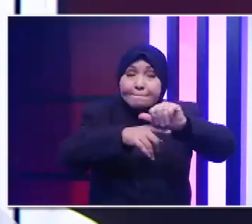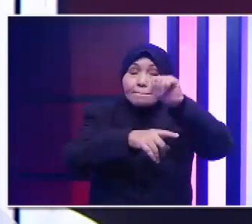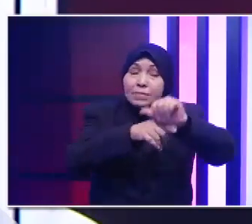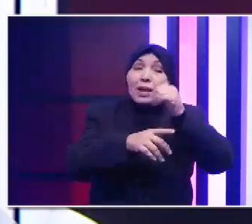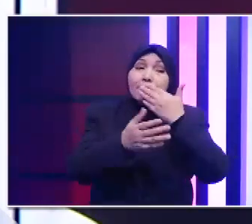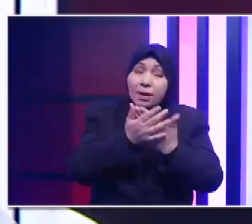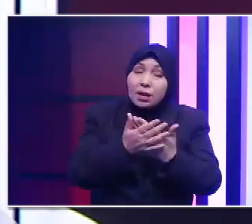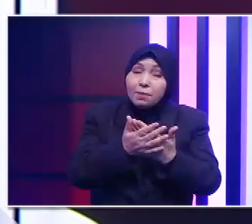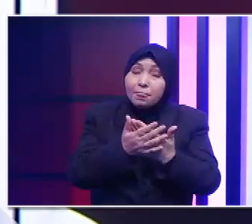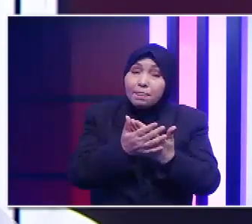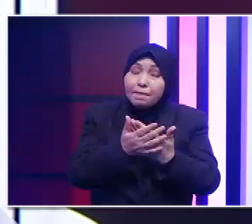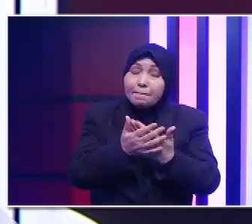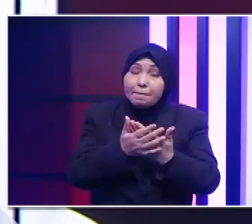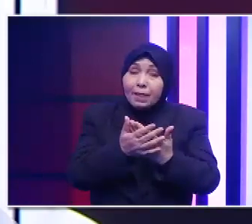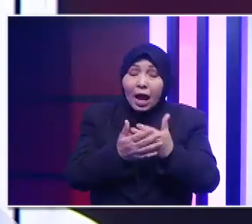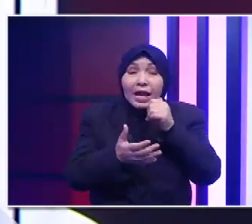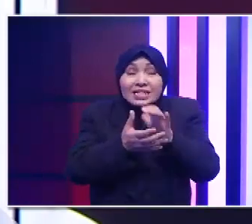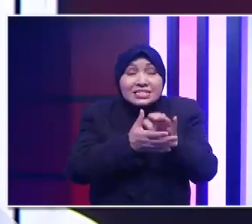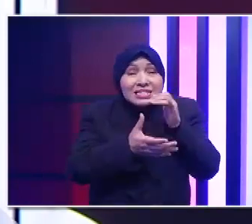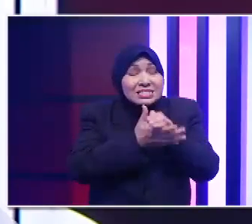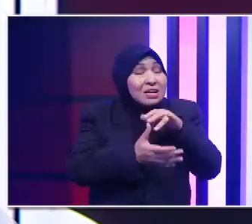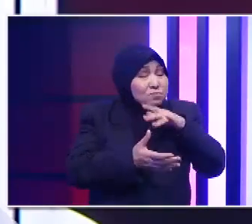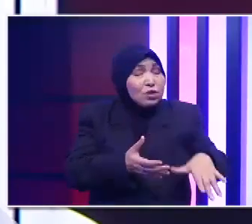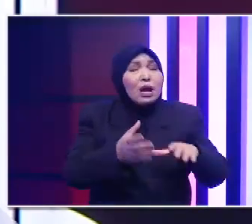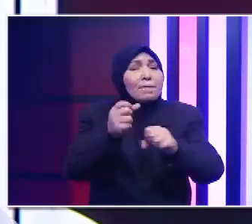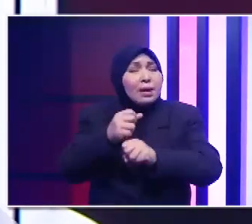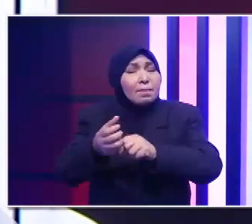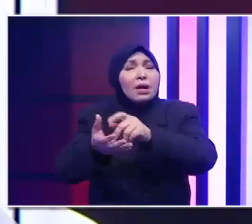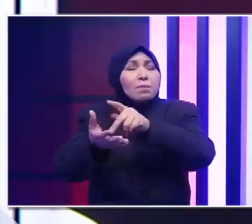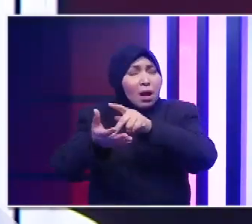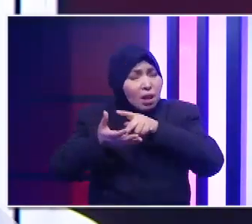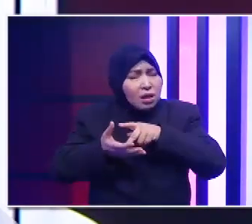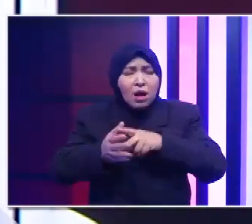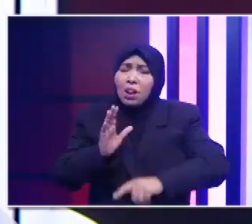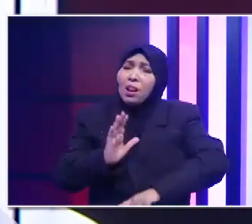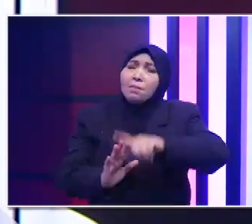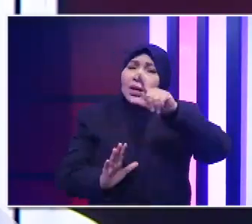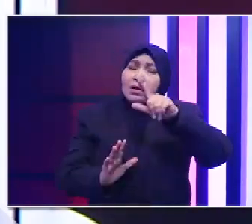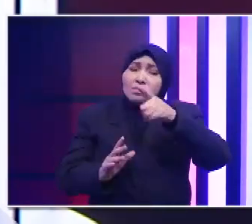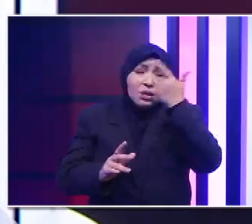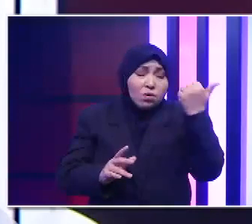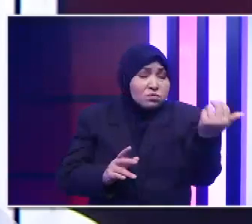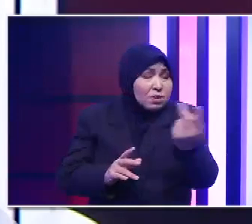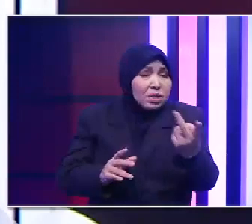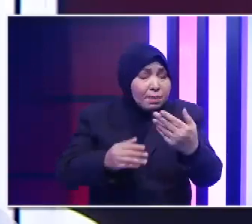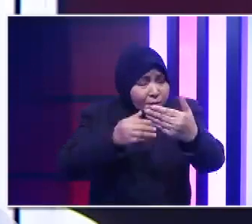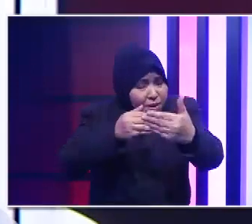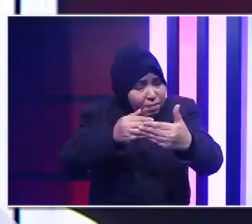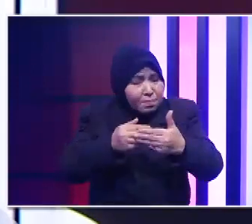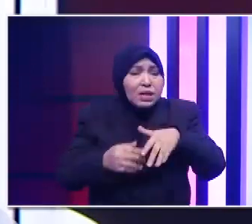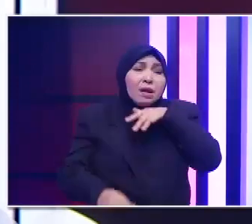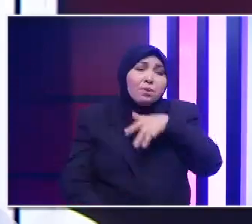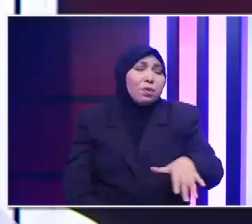kebaikan bukti hajroh marote dia akan mendapat ganjaran yang ganjaran yang lebih kerennya mereka ini mendampingi nabi